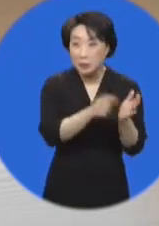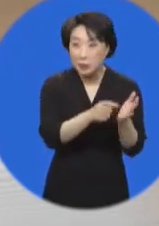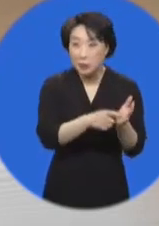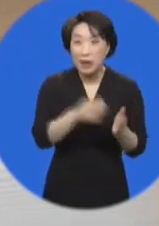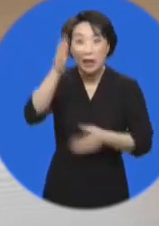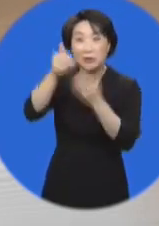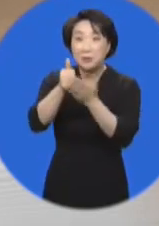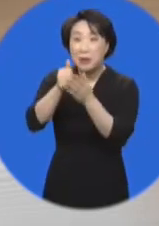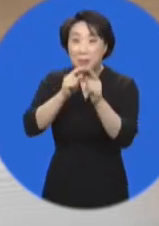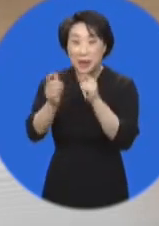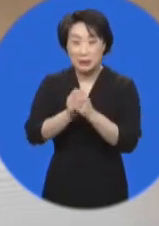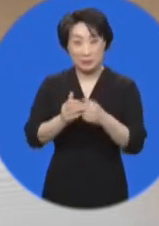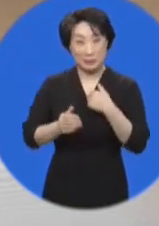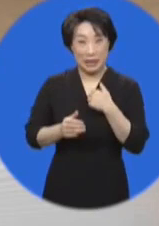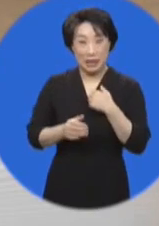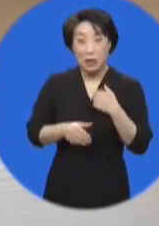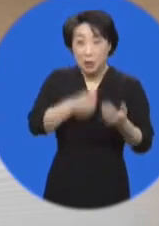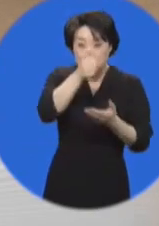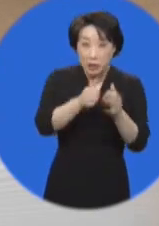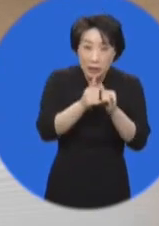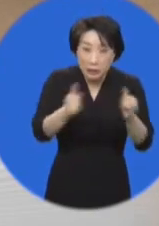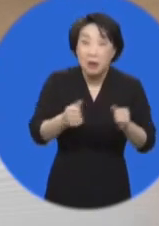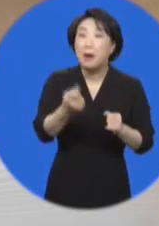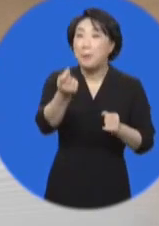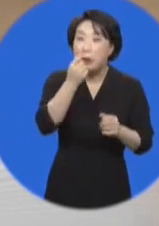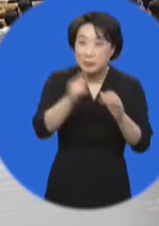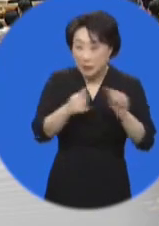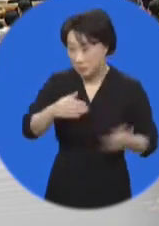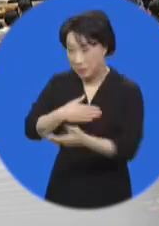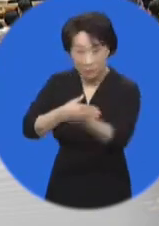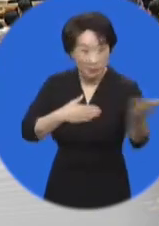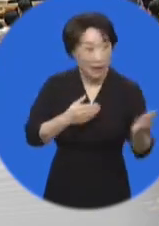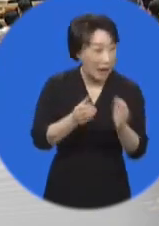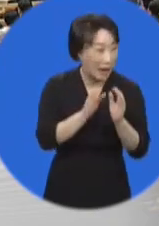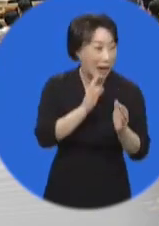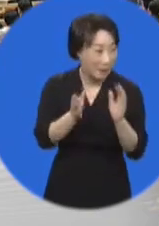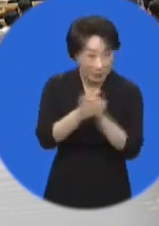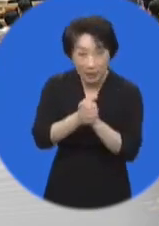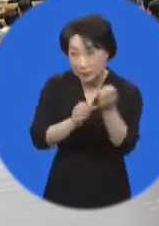하나님 말씀으로 내가 죄인인 것을 배우신 분 아멘합시다.